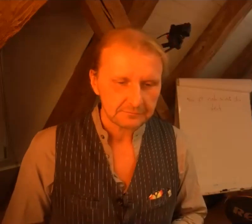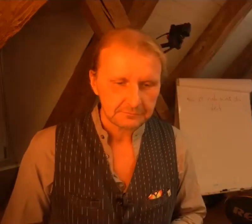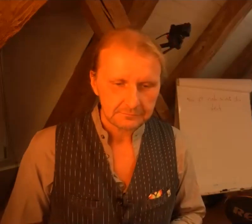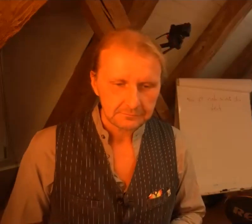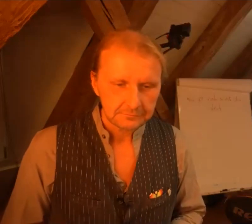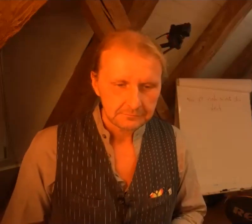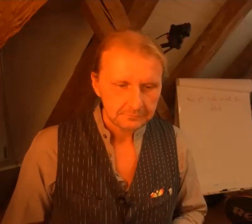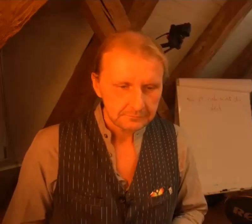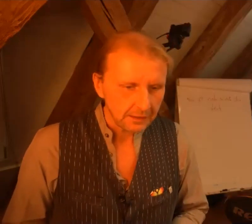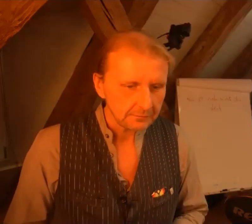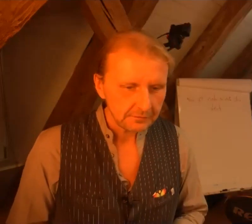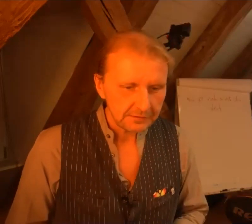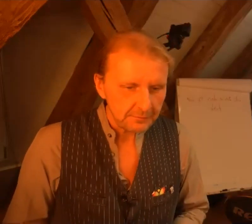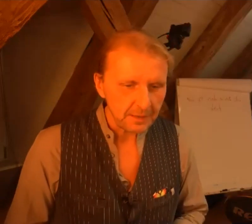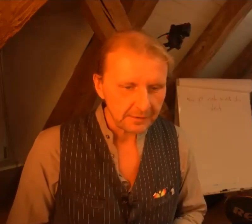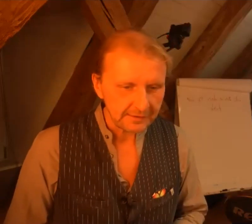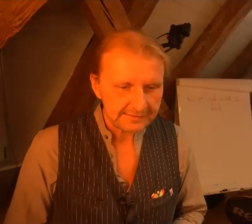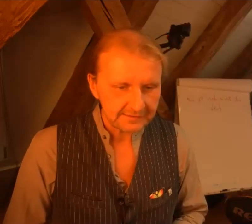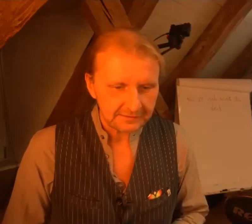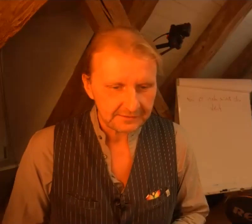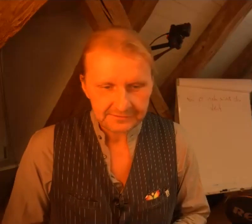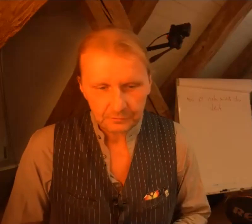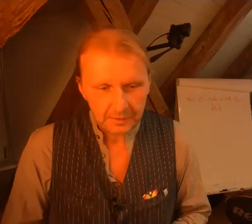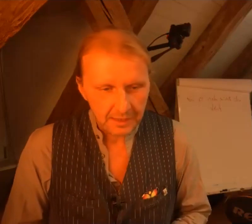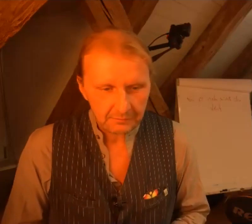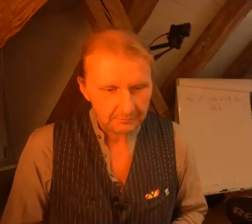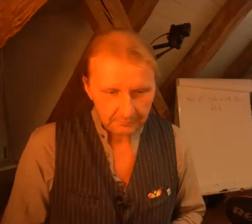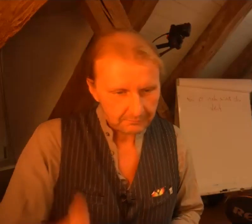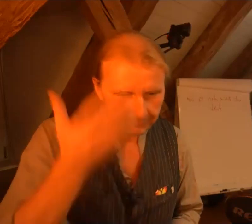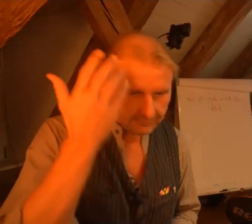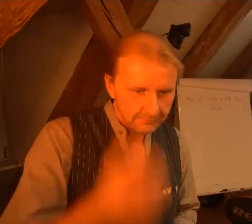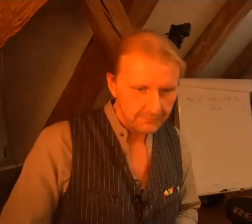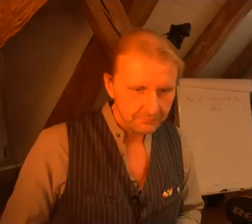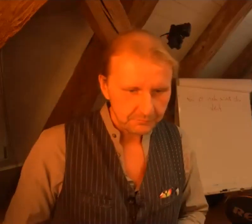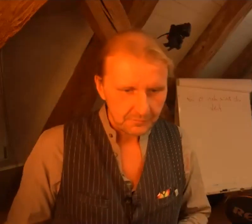PCR-Verfahren. Ja, je mehr man testet, desto mehr